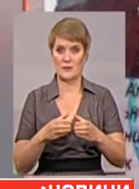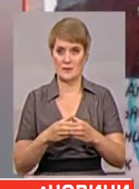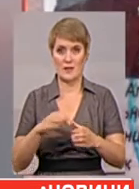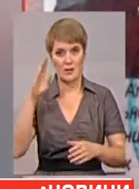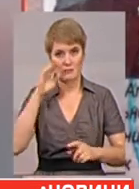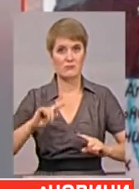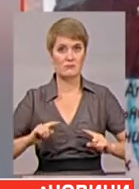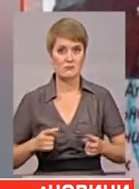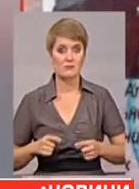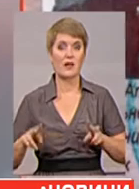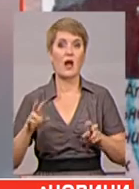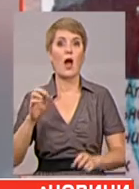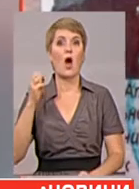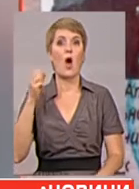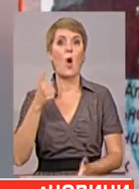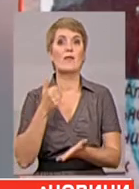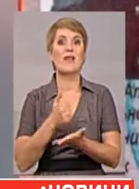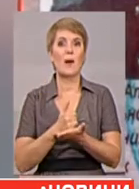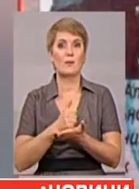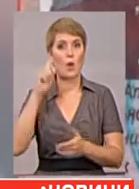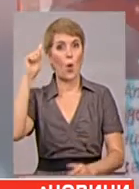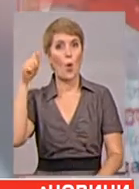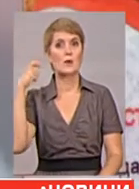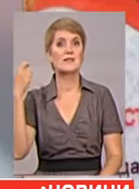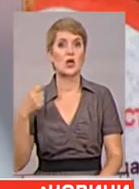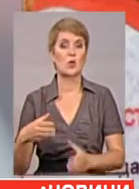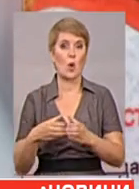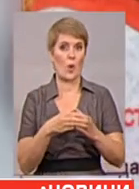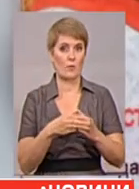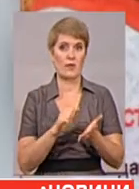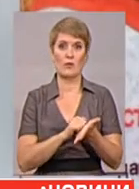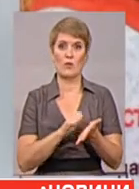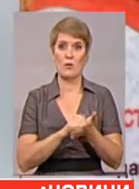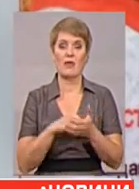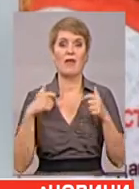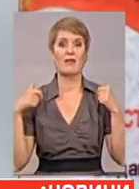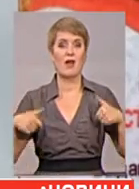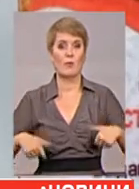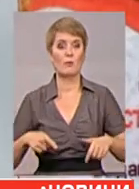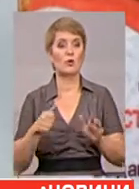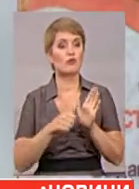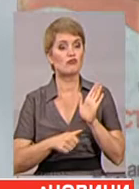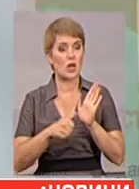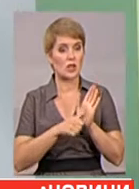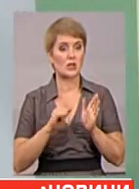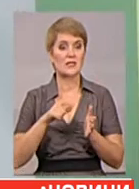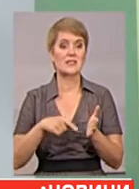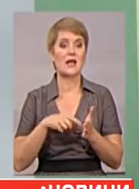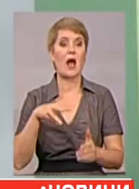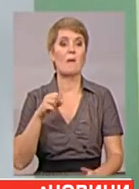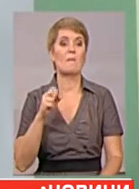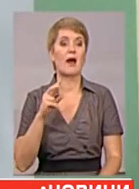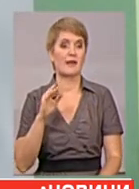назвався отаманом козачого об'єднання, мав посвідчення генерал-майора. Поліція з'ясувала йому 66, саме з Макіївки. Затриманий розказав,